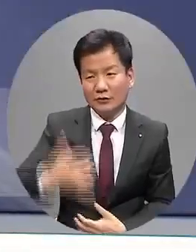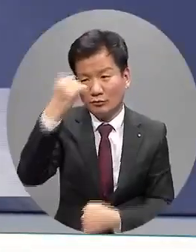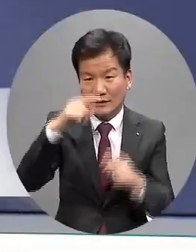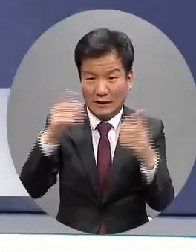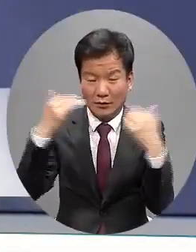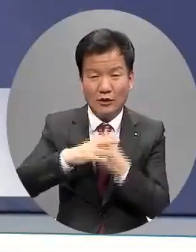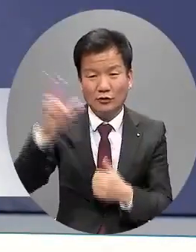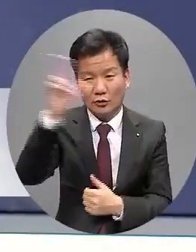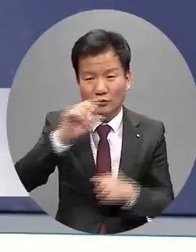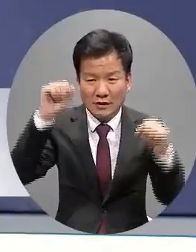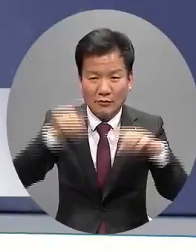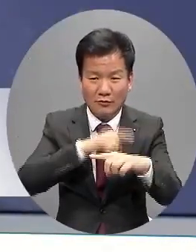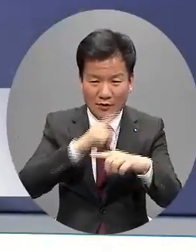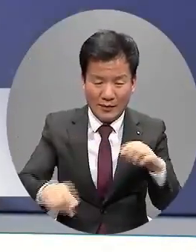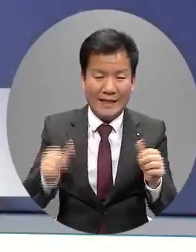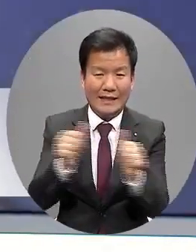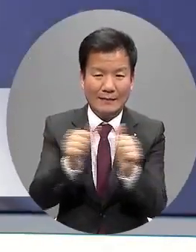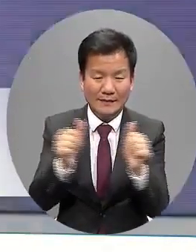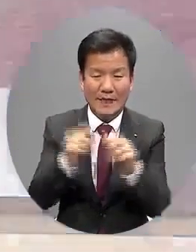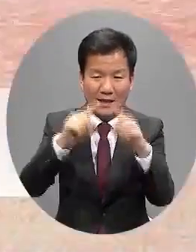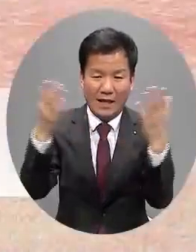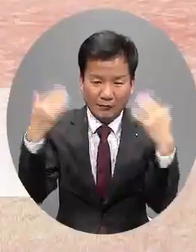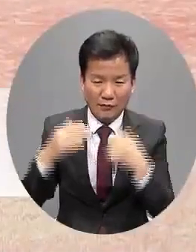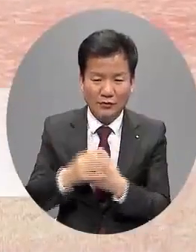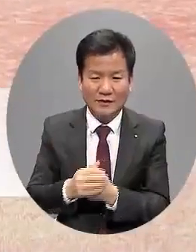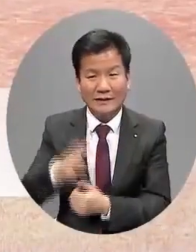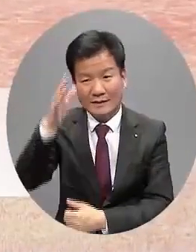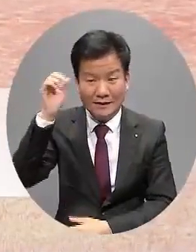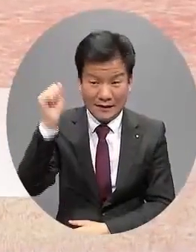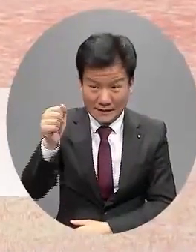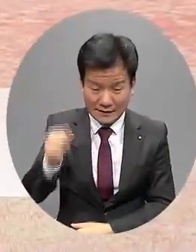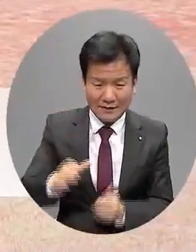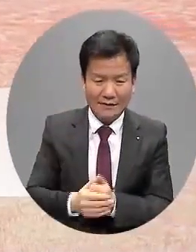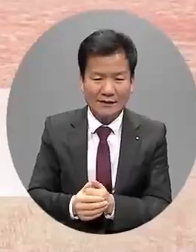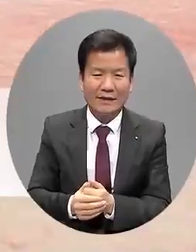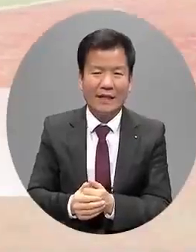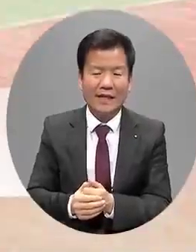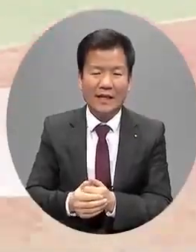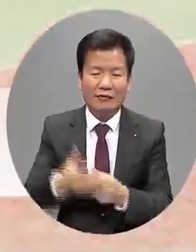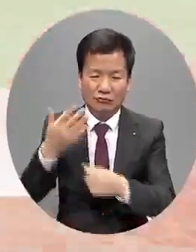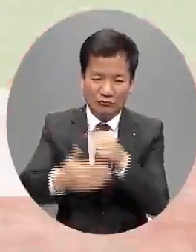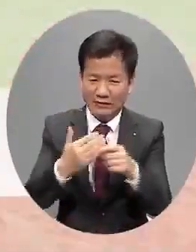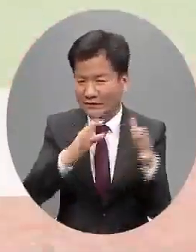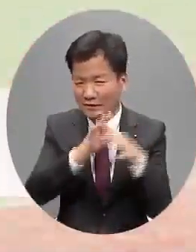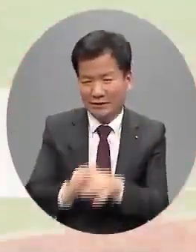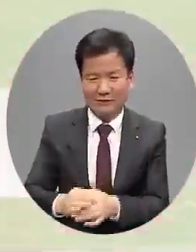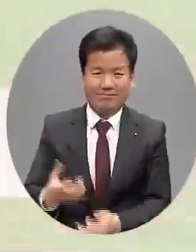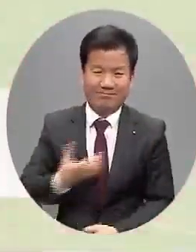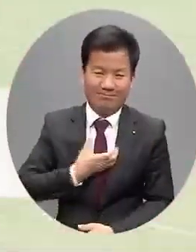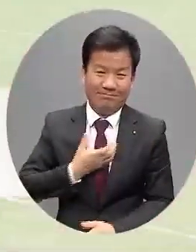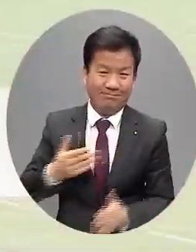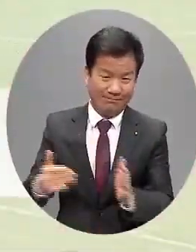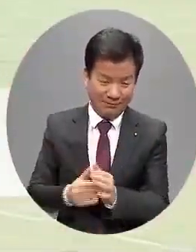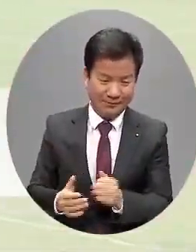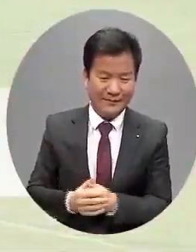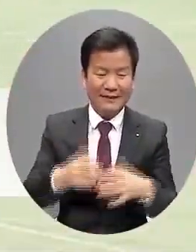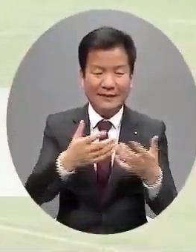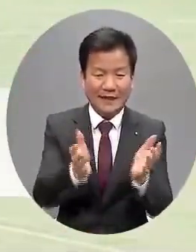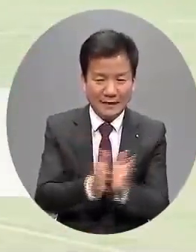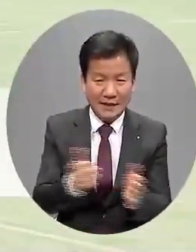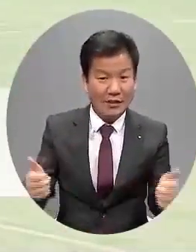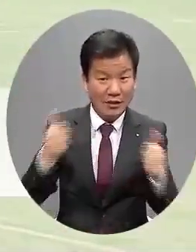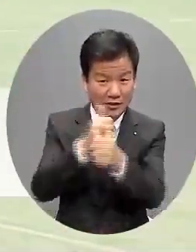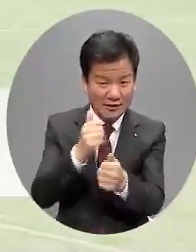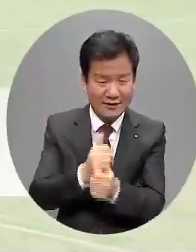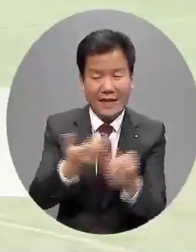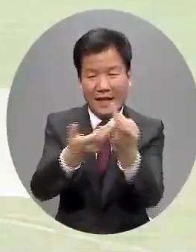충북대가 전국체육대회 남자대학부 소프트테니스에서 9연패를 달성했습니다. 충북대는 단체전